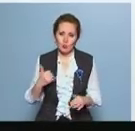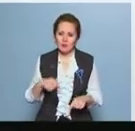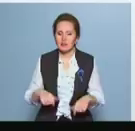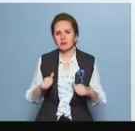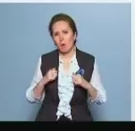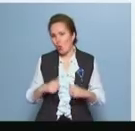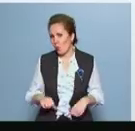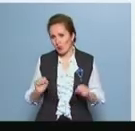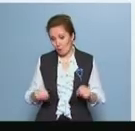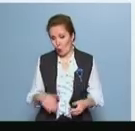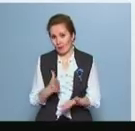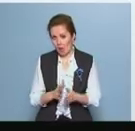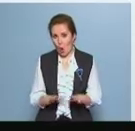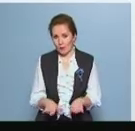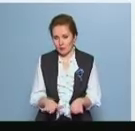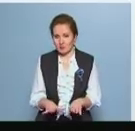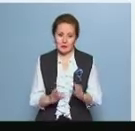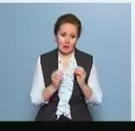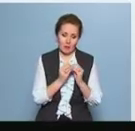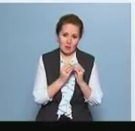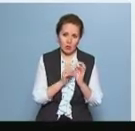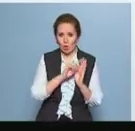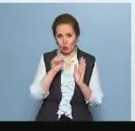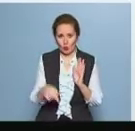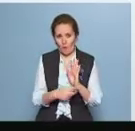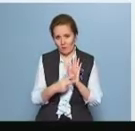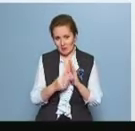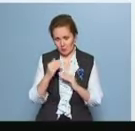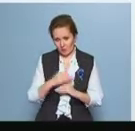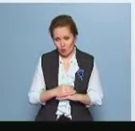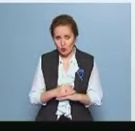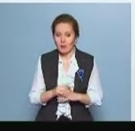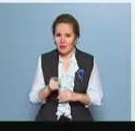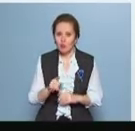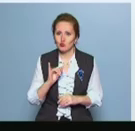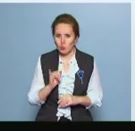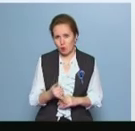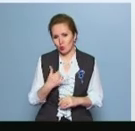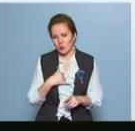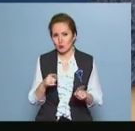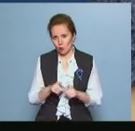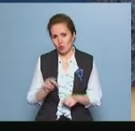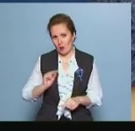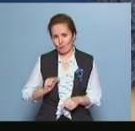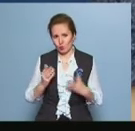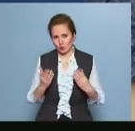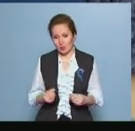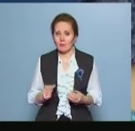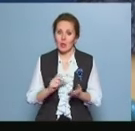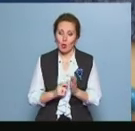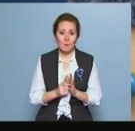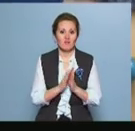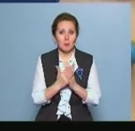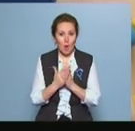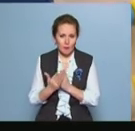спокойно могут находиться с 10 до 8 вечера. Причем в субботу у нас тоже рабочий день. Комнату в библиотеке